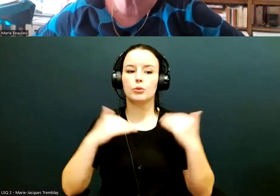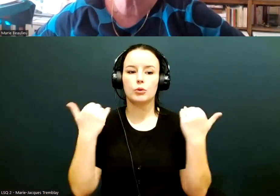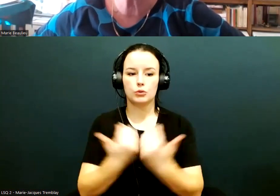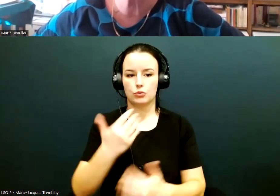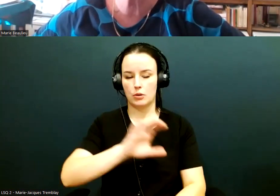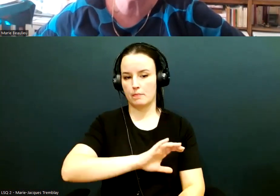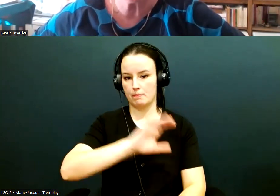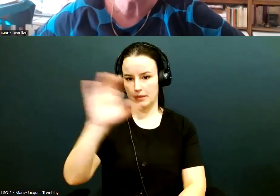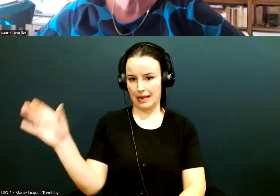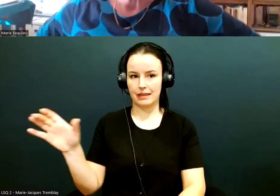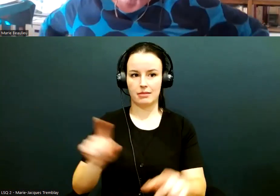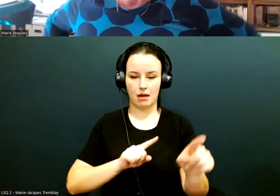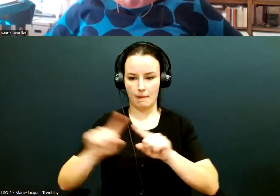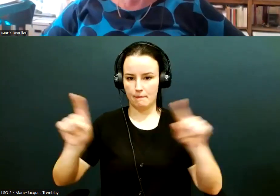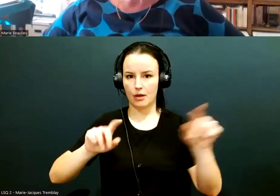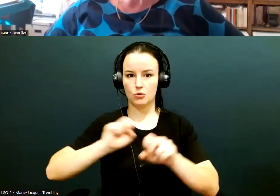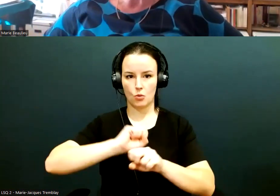canadiennes, en français et en anglais.